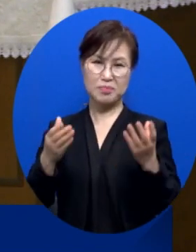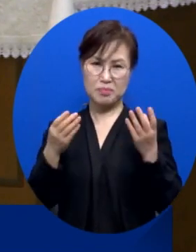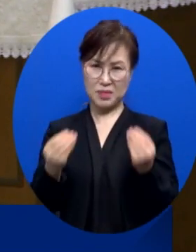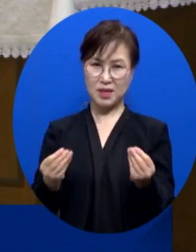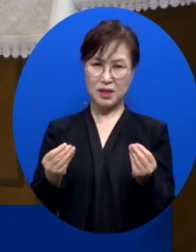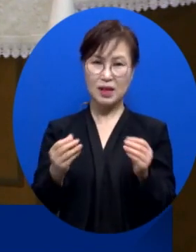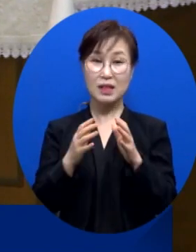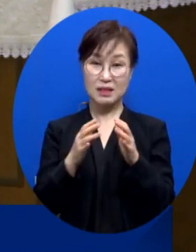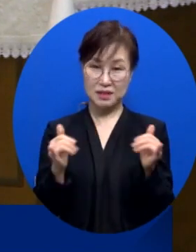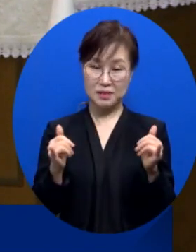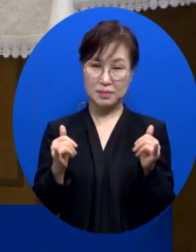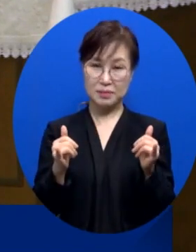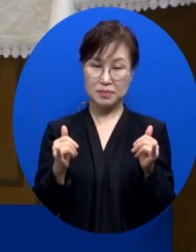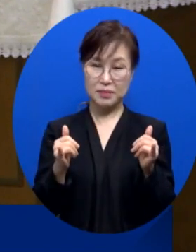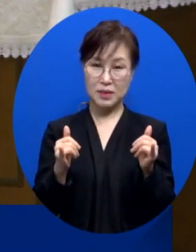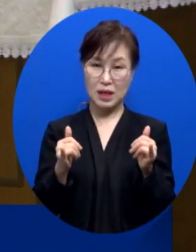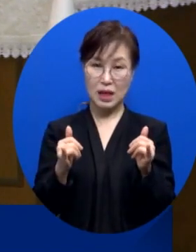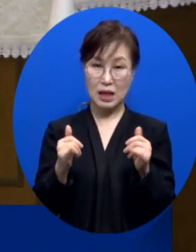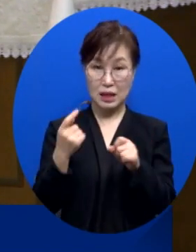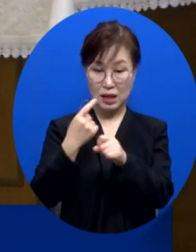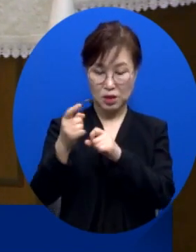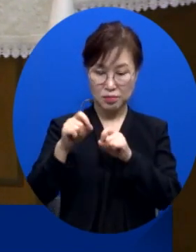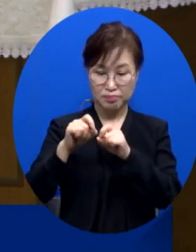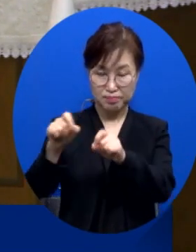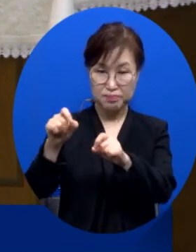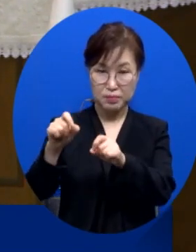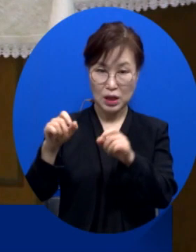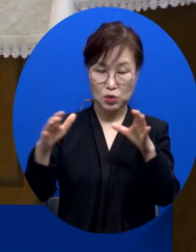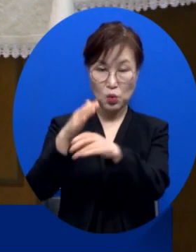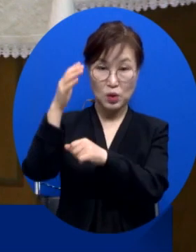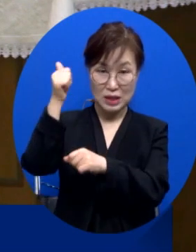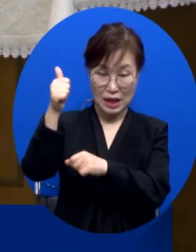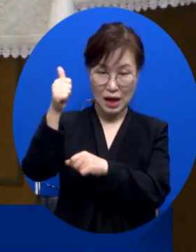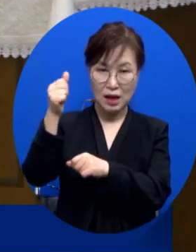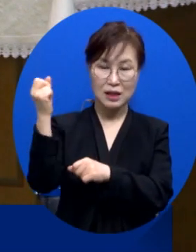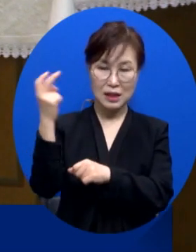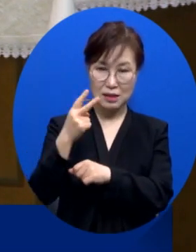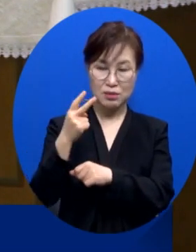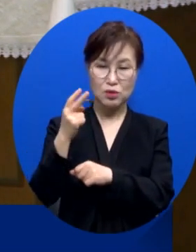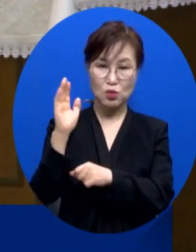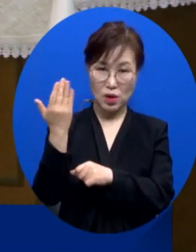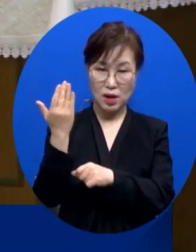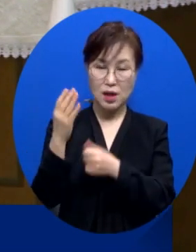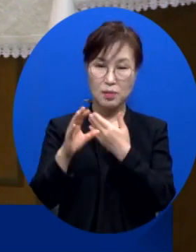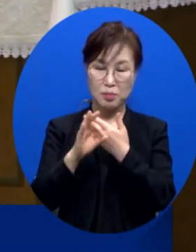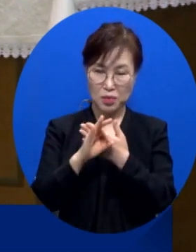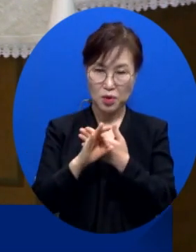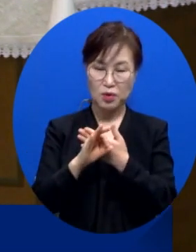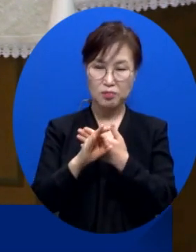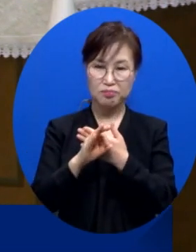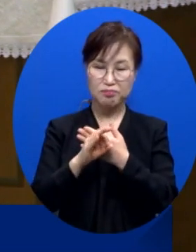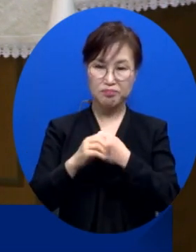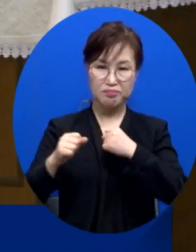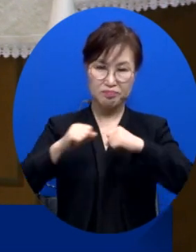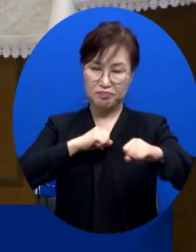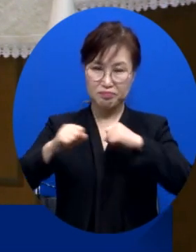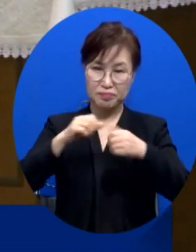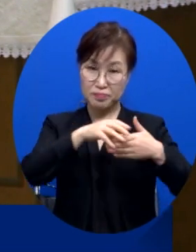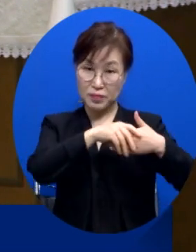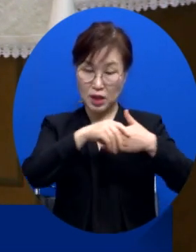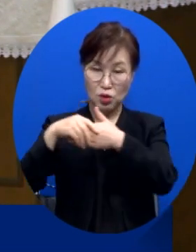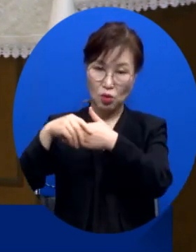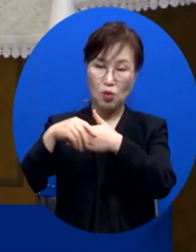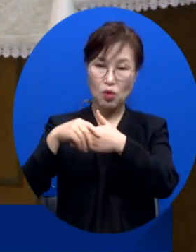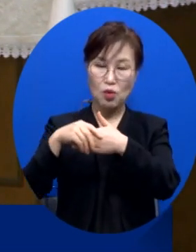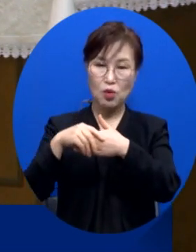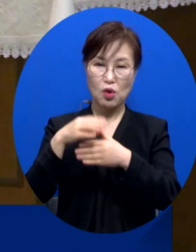사람입니다. 연임 사무총장으로 새롭게 시작한다면 부드럽고 강한 리더십으로 투명한 재정과